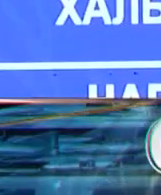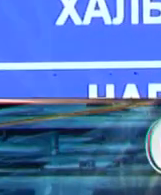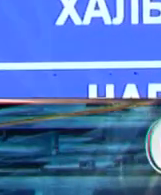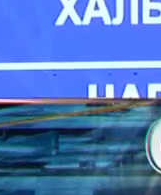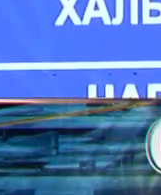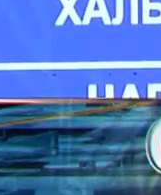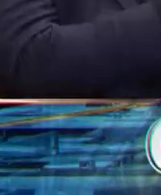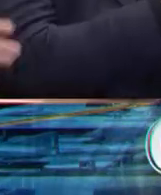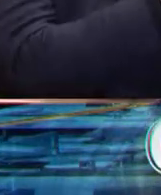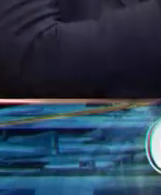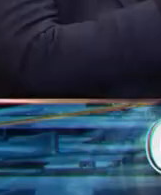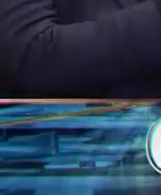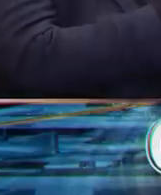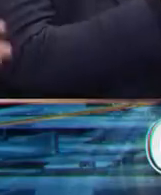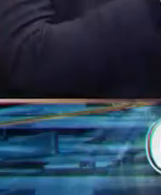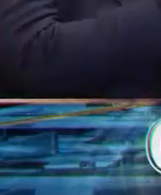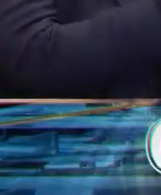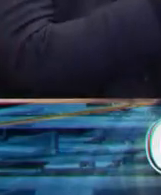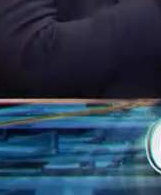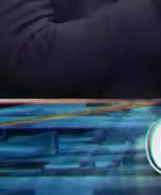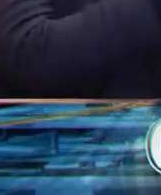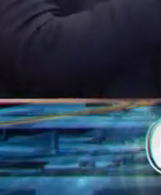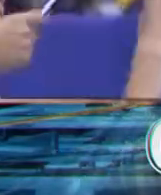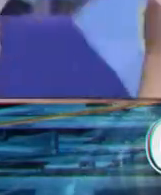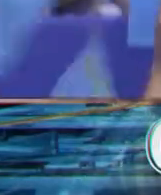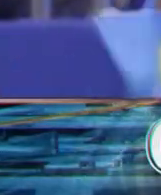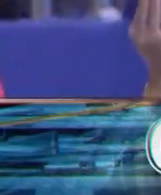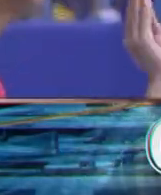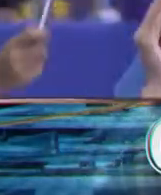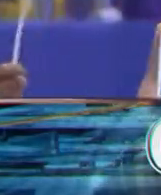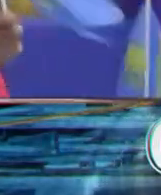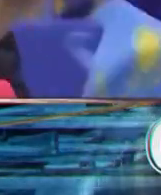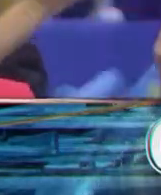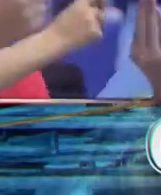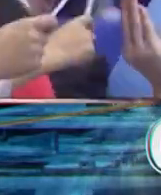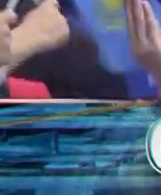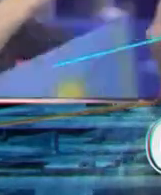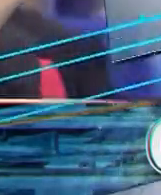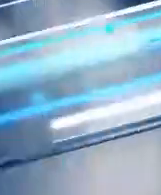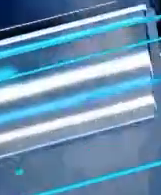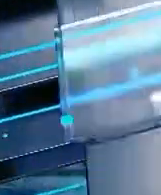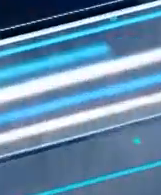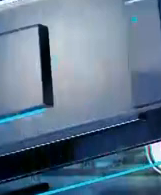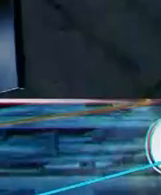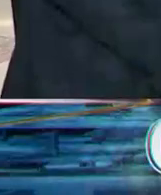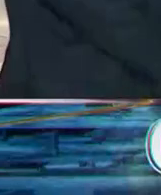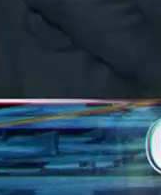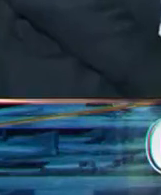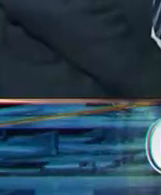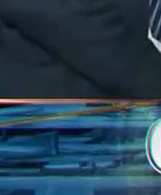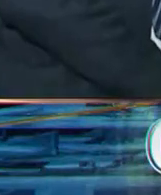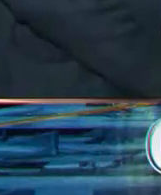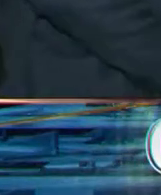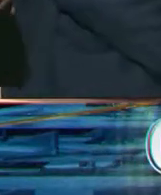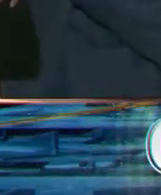Путь к сильному государству. В Алматинской области стартовала народная экспедиция «Дорогой первого президента». Большие проекты. В